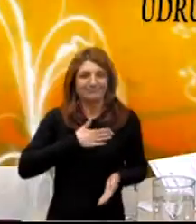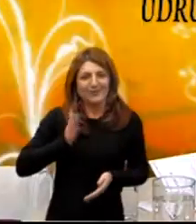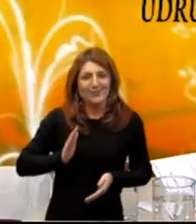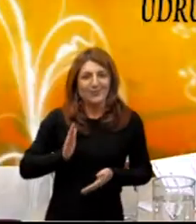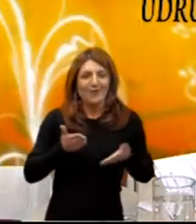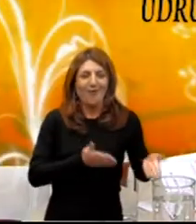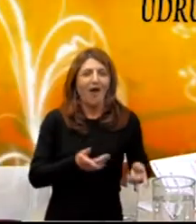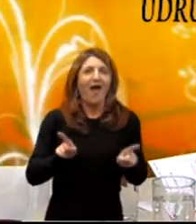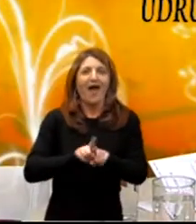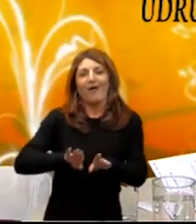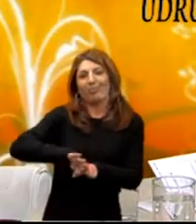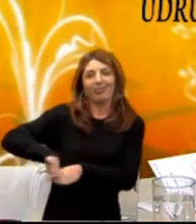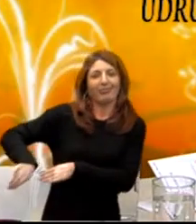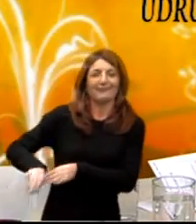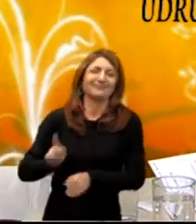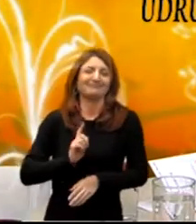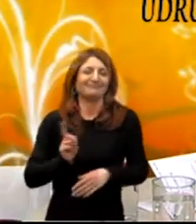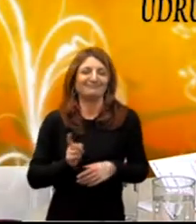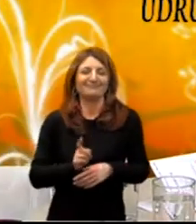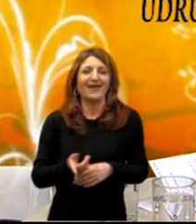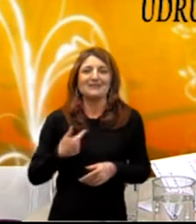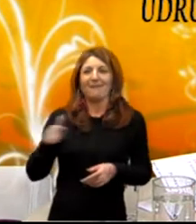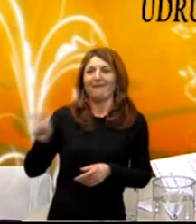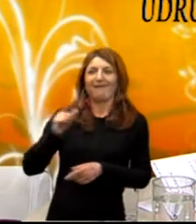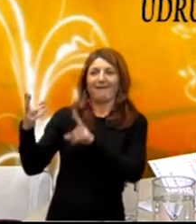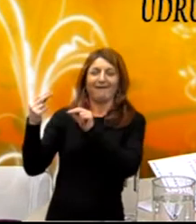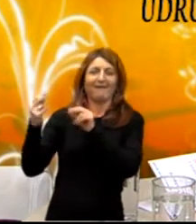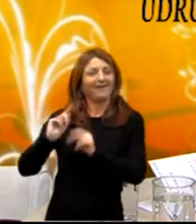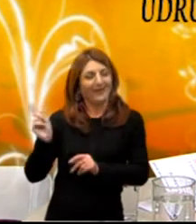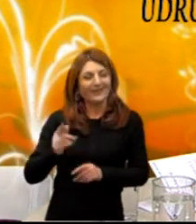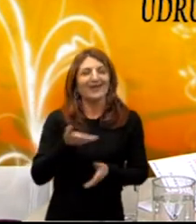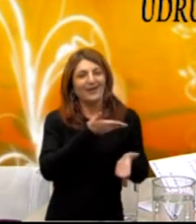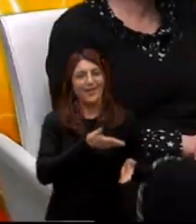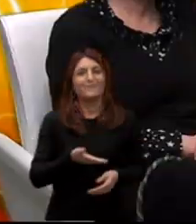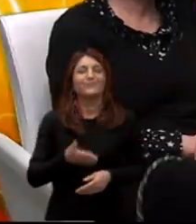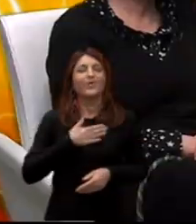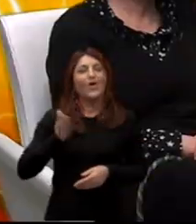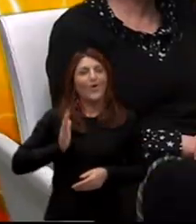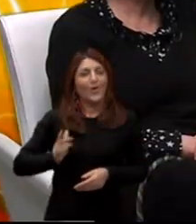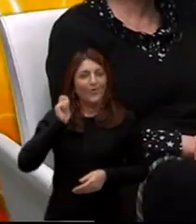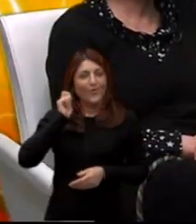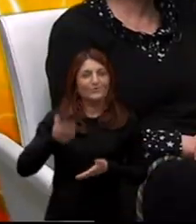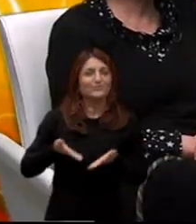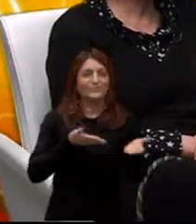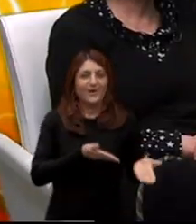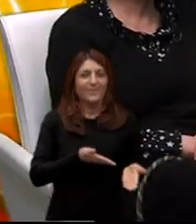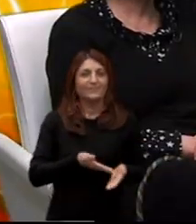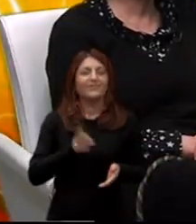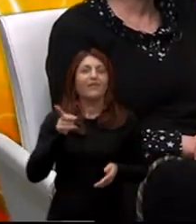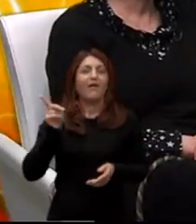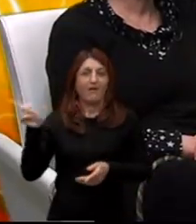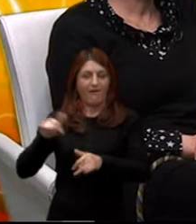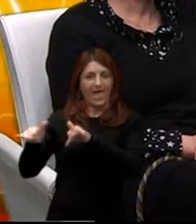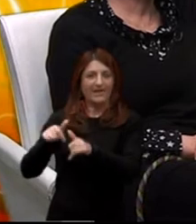misli da ćemo je uzeti cijelo vrijeme i samo mi dva pričati. Evo. Moja sljedeća gosta, znači gošća, imamo